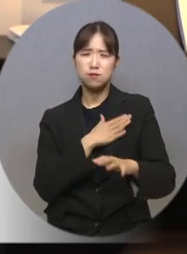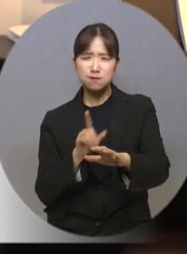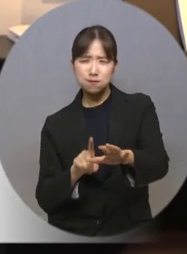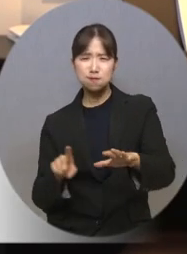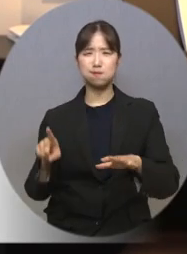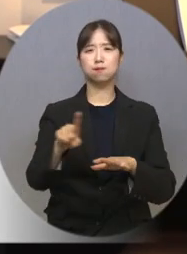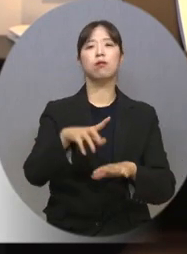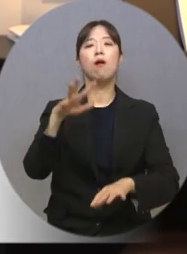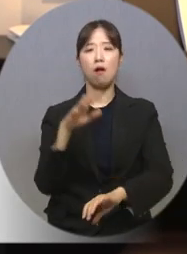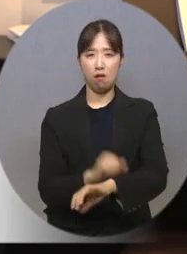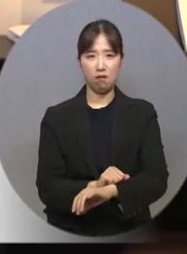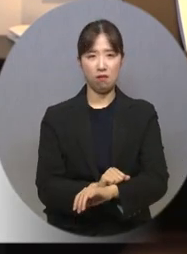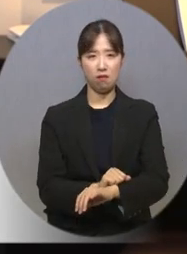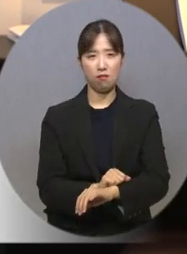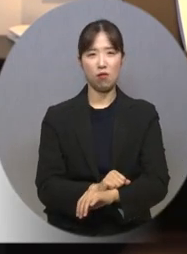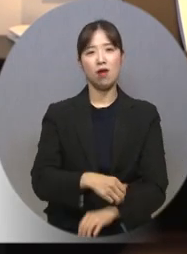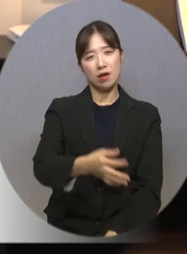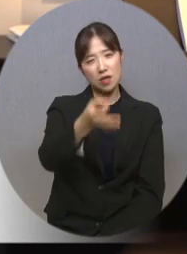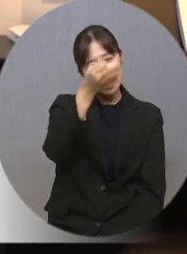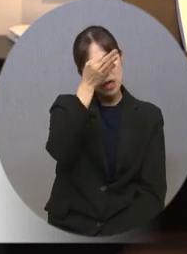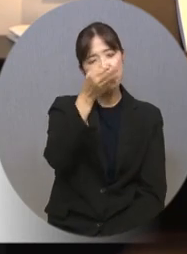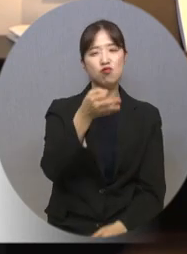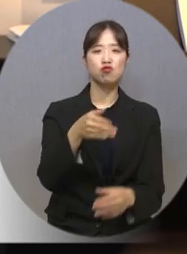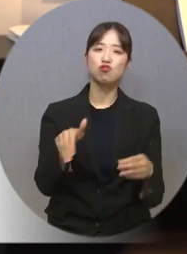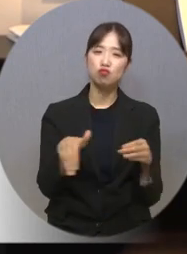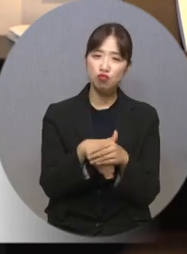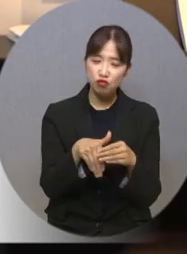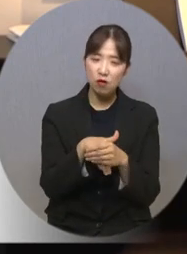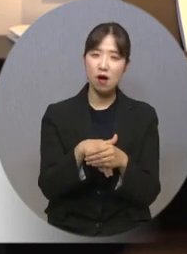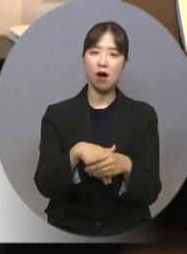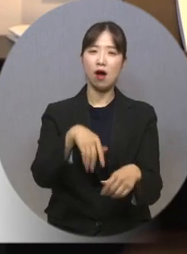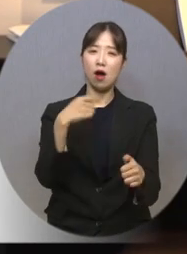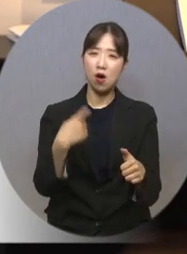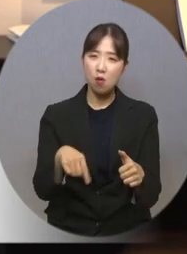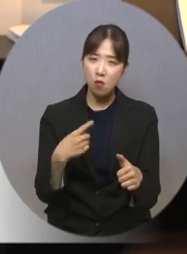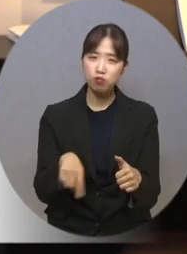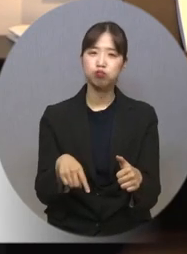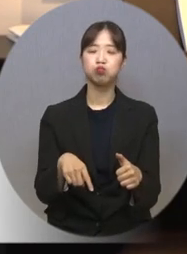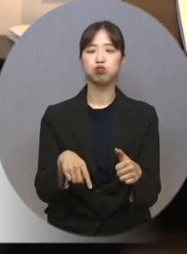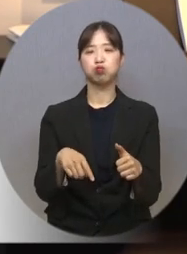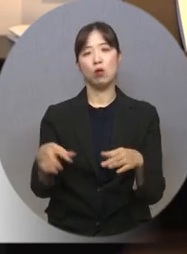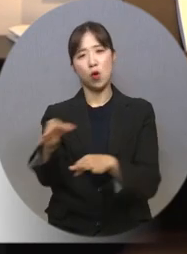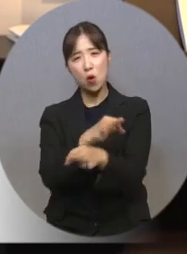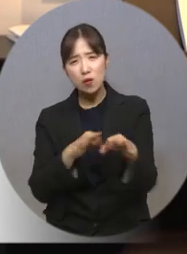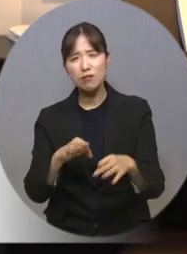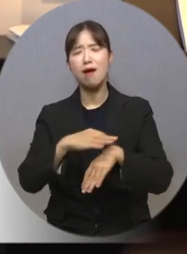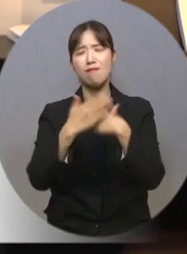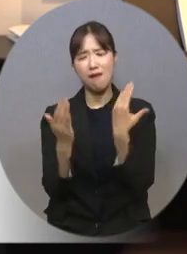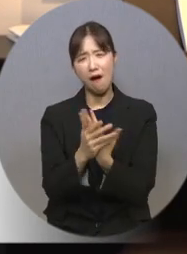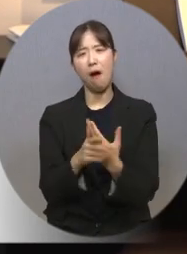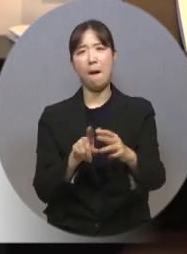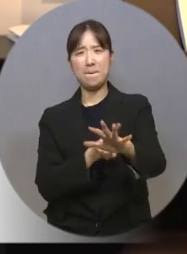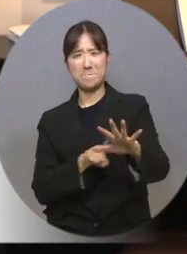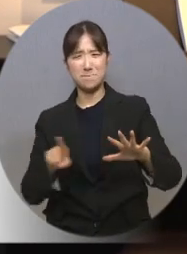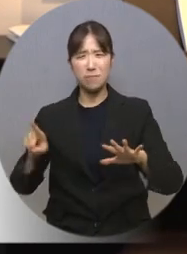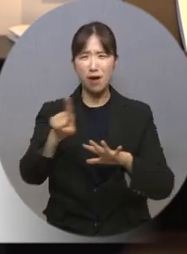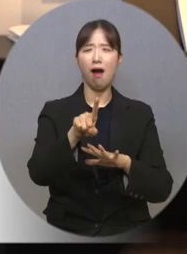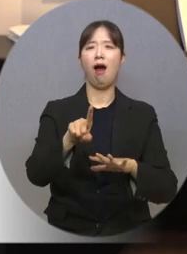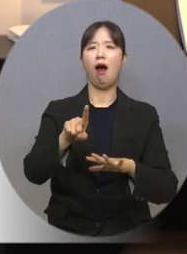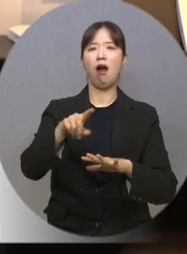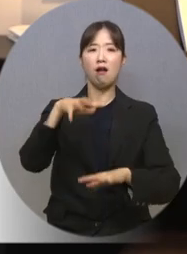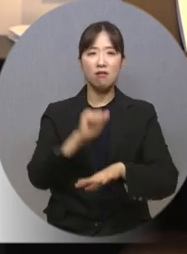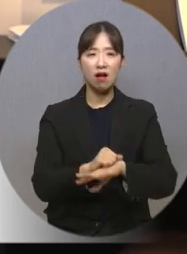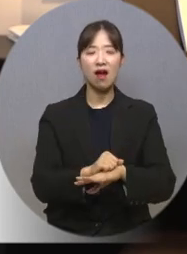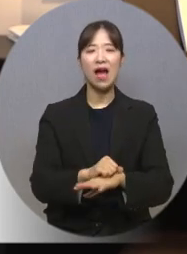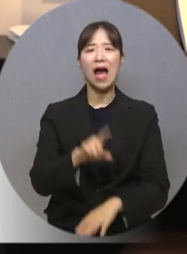지금. 근데 선진국의 기술, 문화, 교육, 경제, 다 기술, 선진인데,